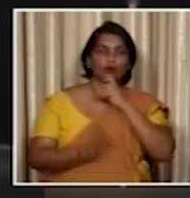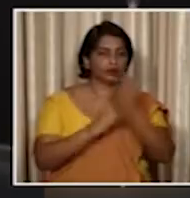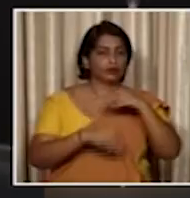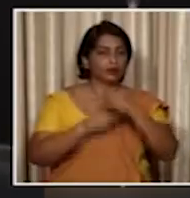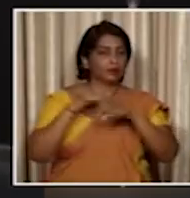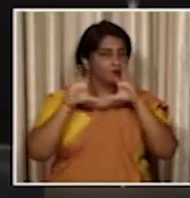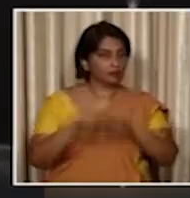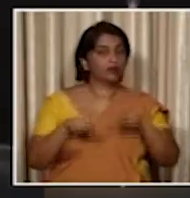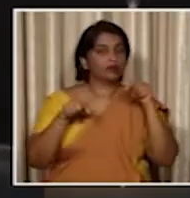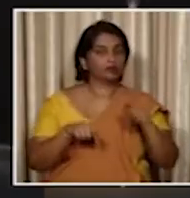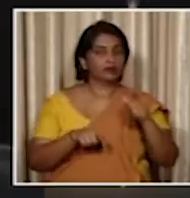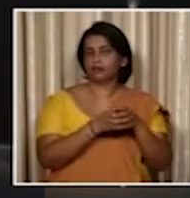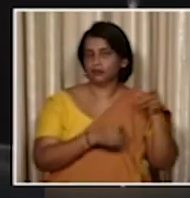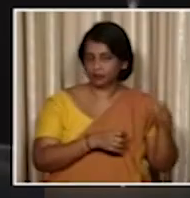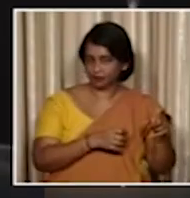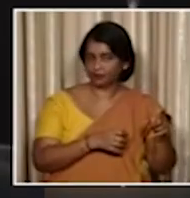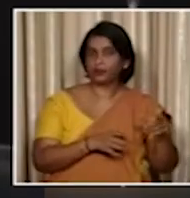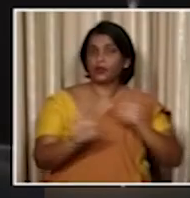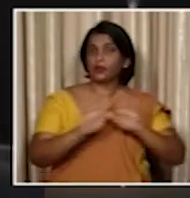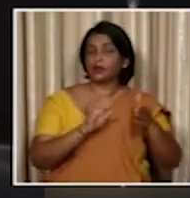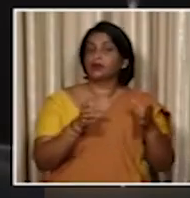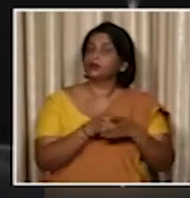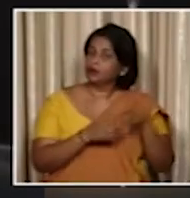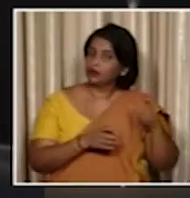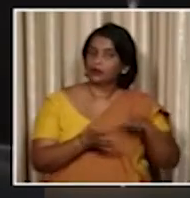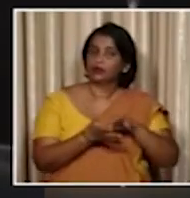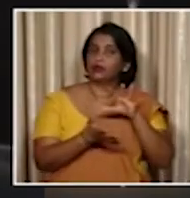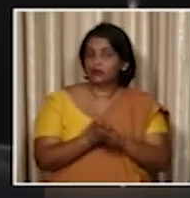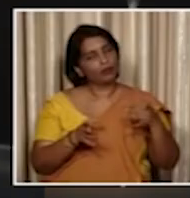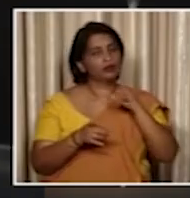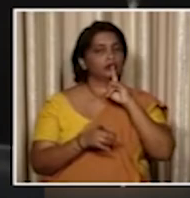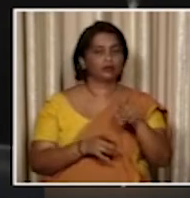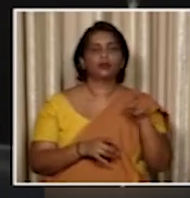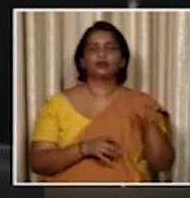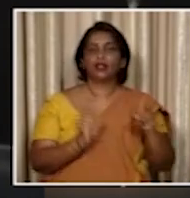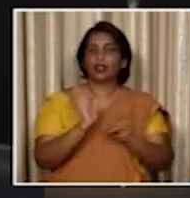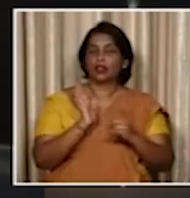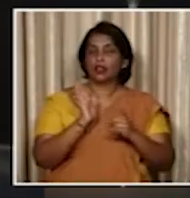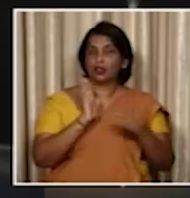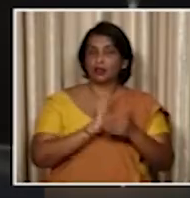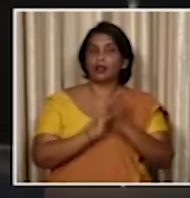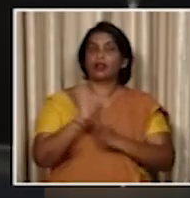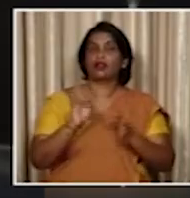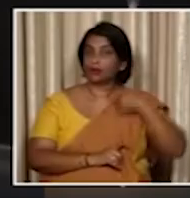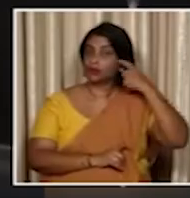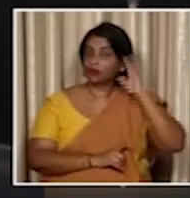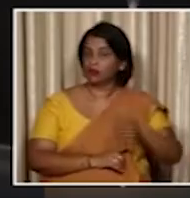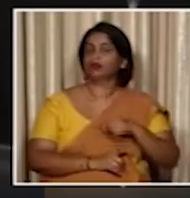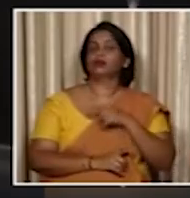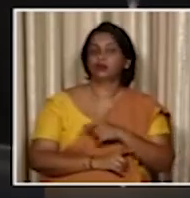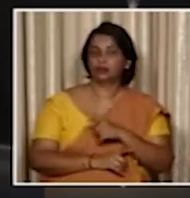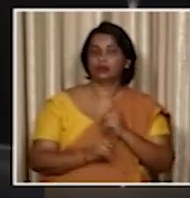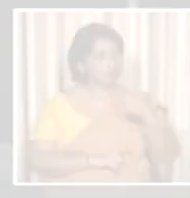හාම්පුතුන් විසින් දැන් පරිපාලක සභාවට ගිහිල්ලා තියෙනවා. පරිපාලක සභාවේ තීන්දුව කුමන ආකාරයෙන් ආවත් කම්කරු ඇමතිවරයා අපේක්ෂා කරනවා ඒ